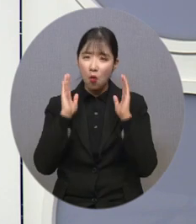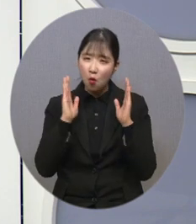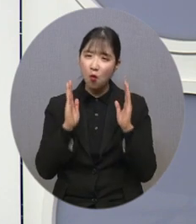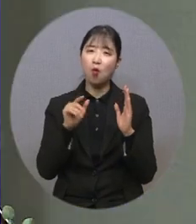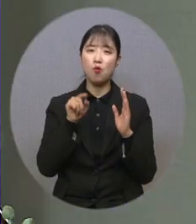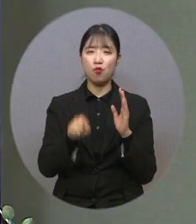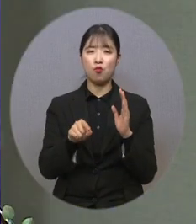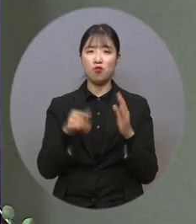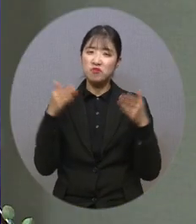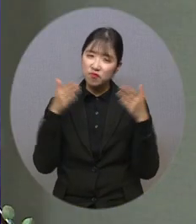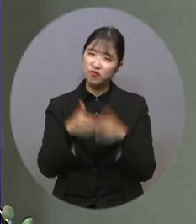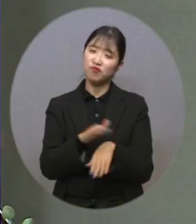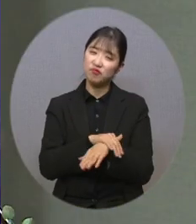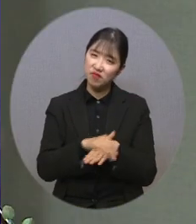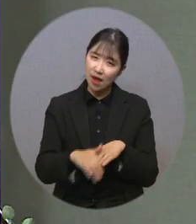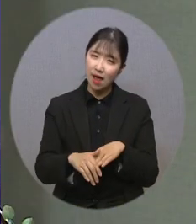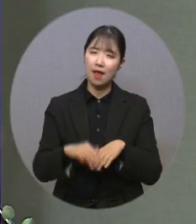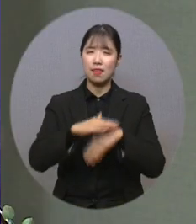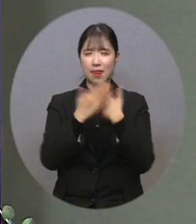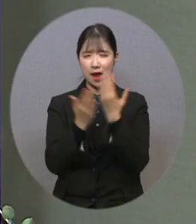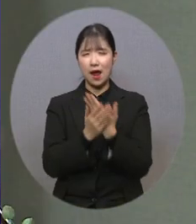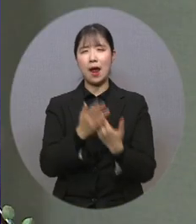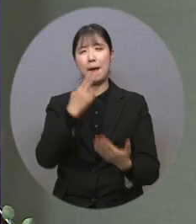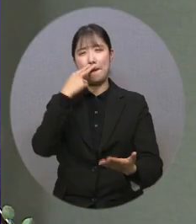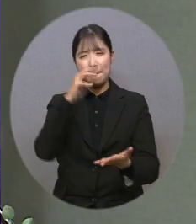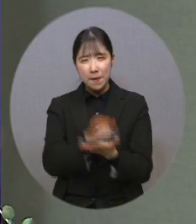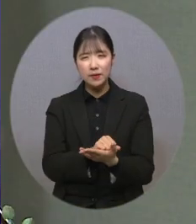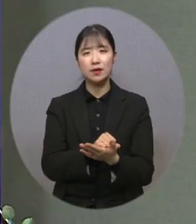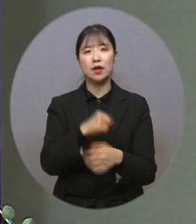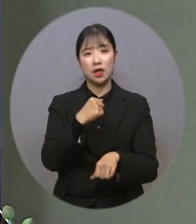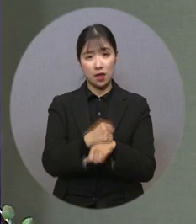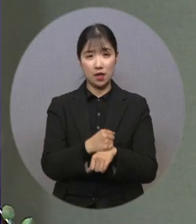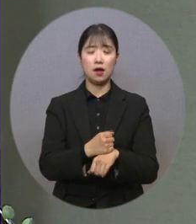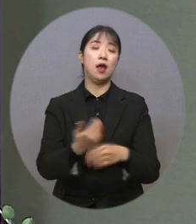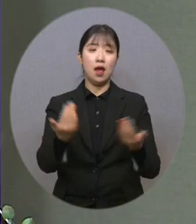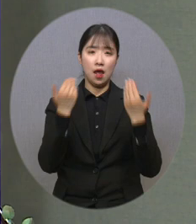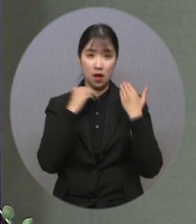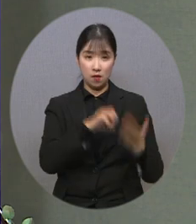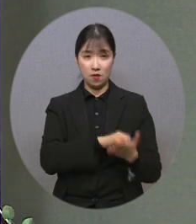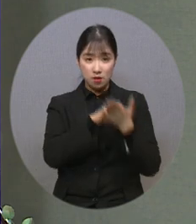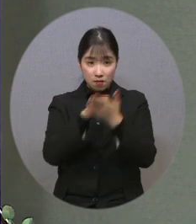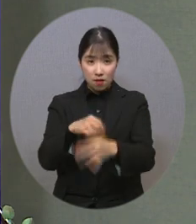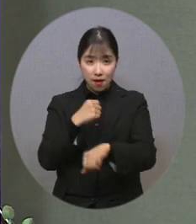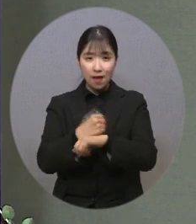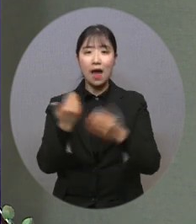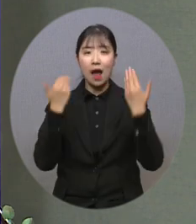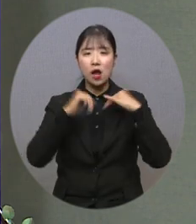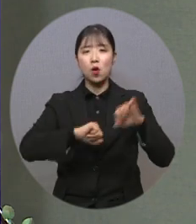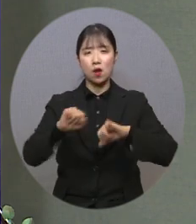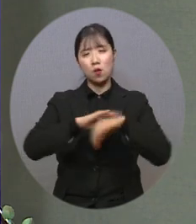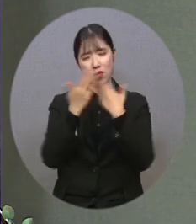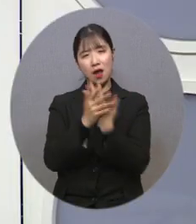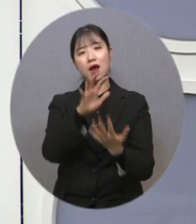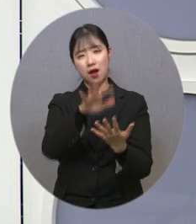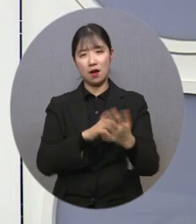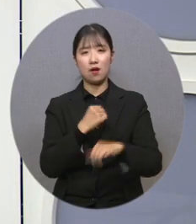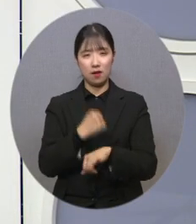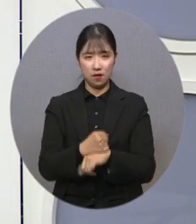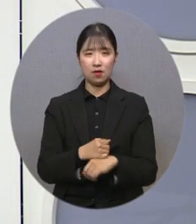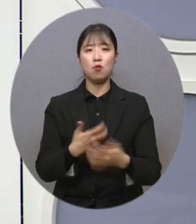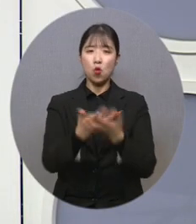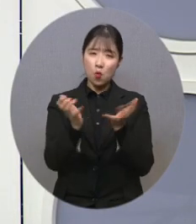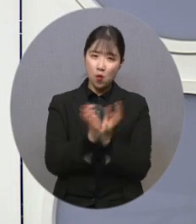과목에 더 집중하고 있고 이런 걸 다 파악하고 네. 입학한 다음에 학교 활동을 다 기록을 합니다.